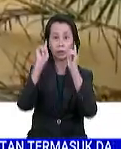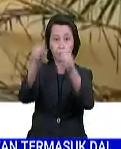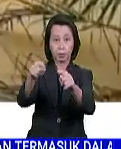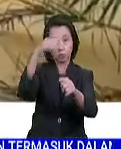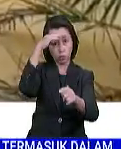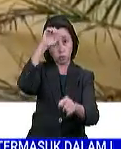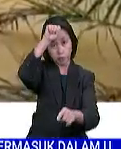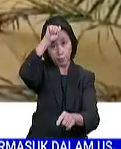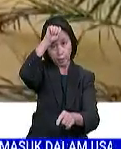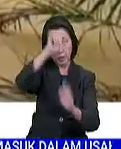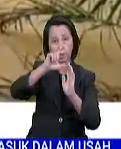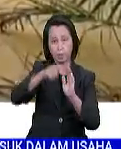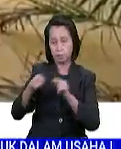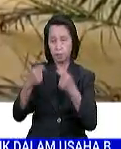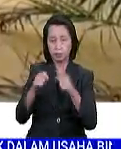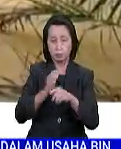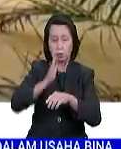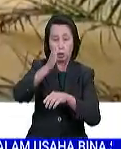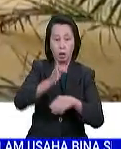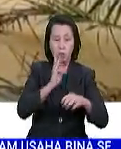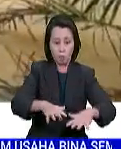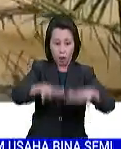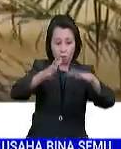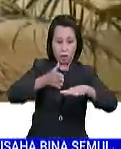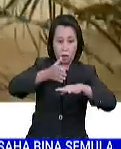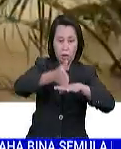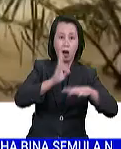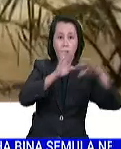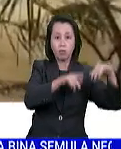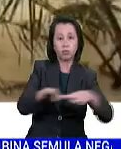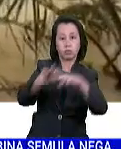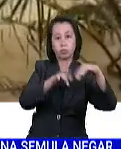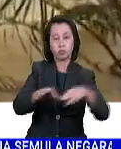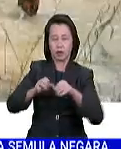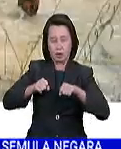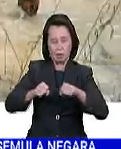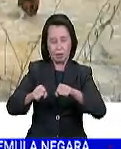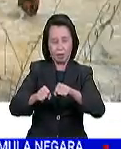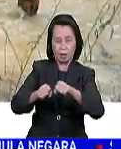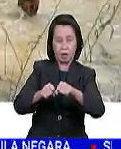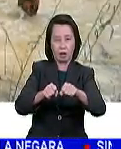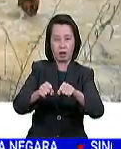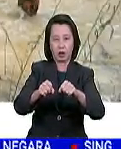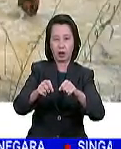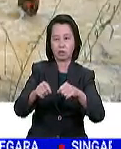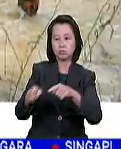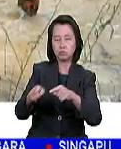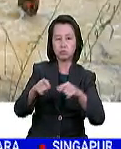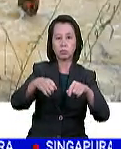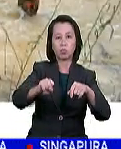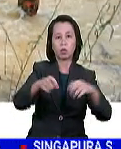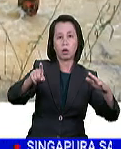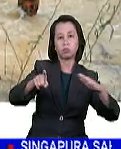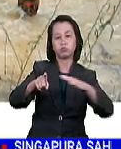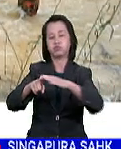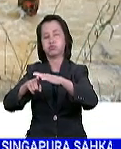Segamat. Mangsa kemudiannya cuba merentas banjir yang melimpahi jalan. Arus deras menyebabkan Gunalan dan